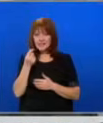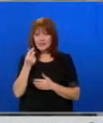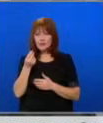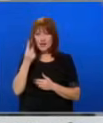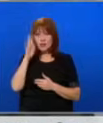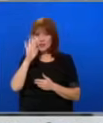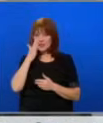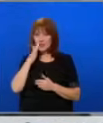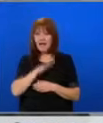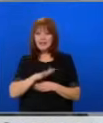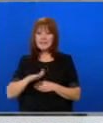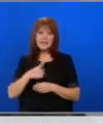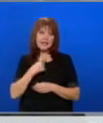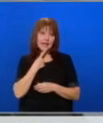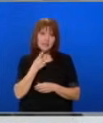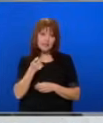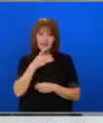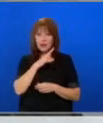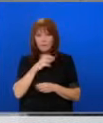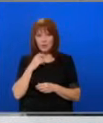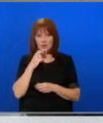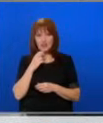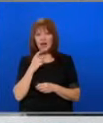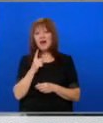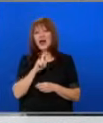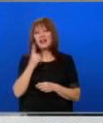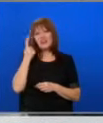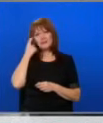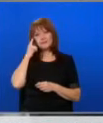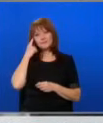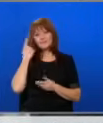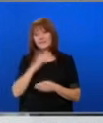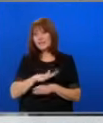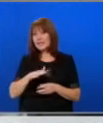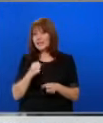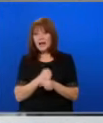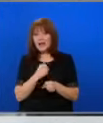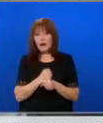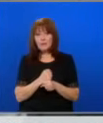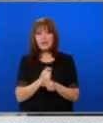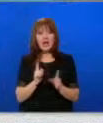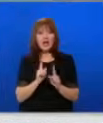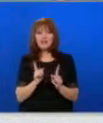стъкло. Децата са разпитани в полицията. Поради лекомислие от тяхна страна са го извършили. Не е нещо